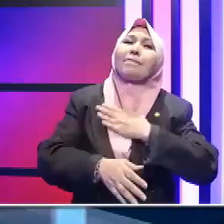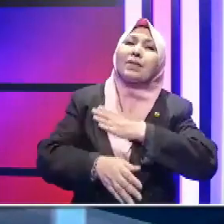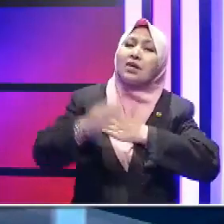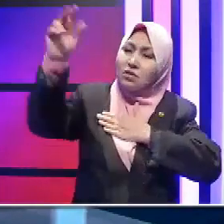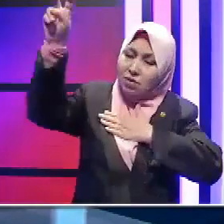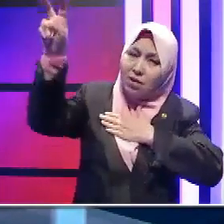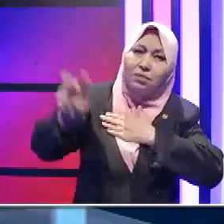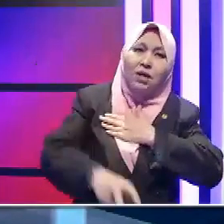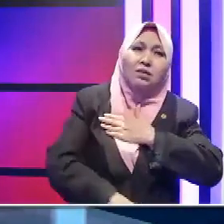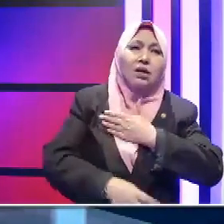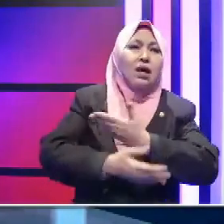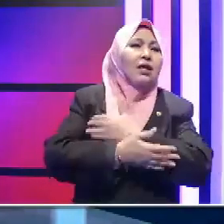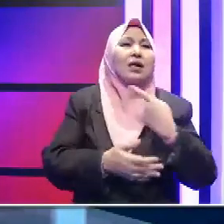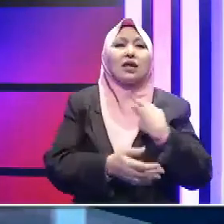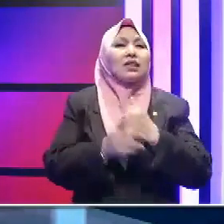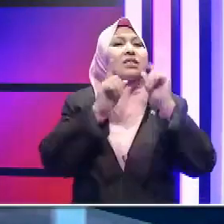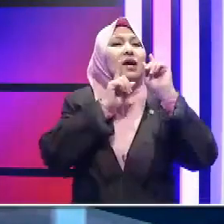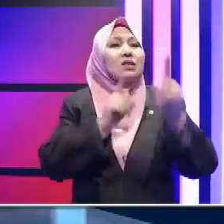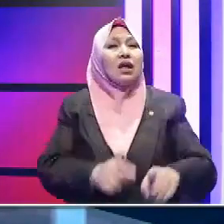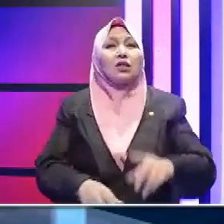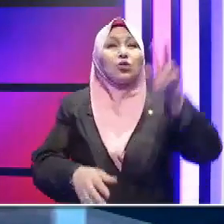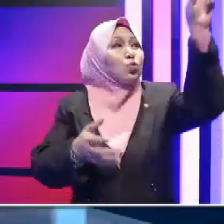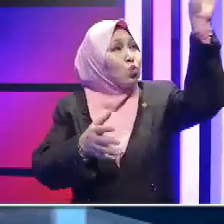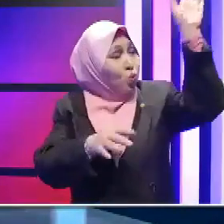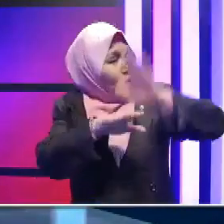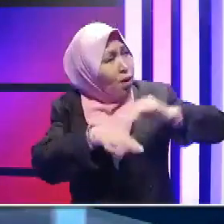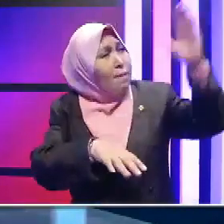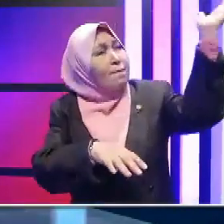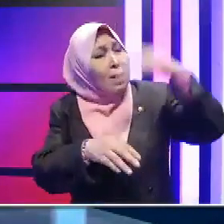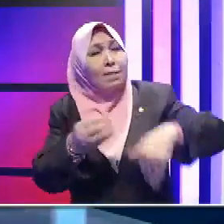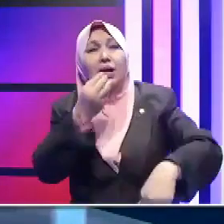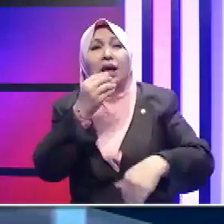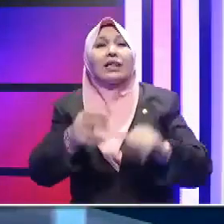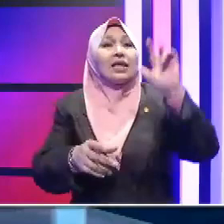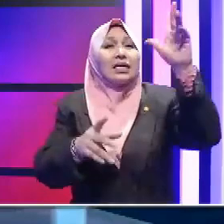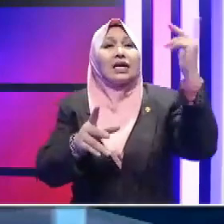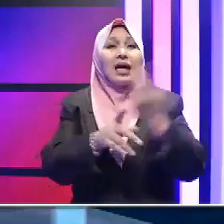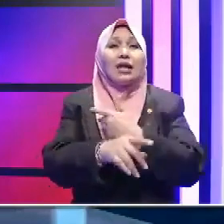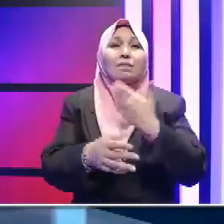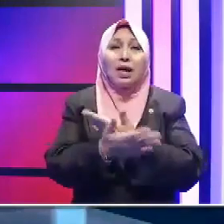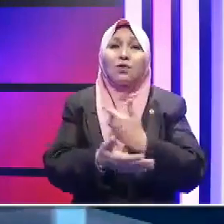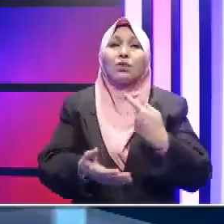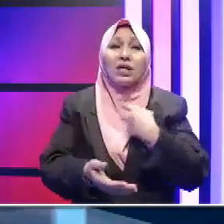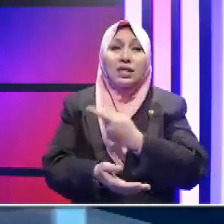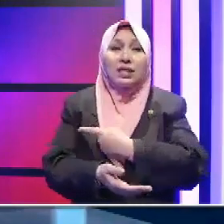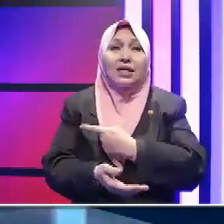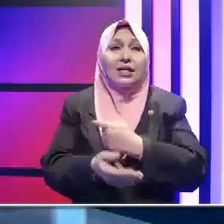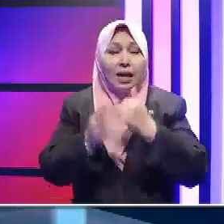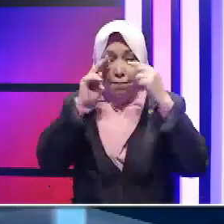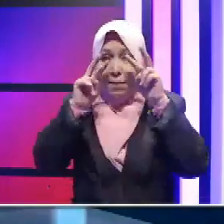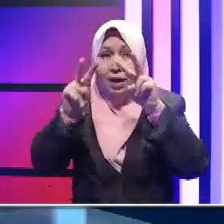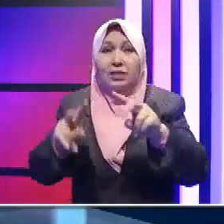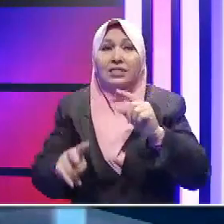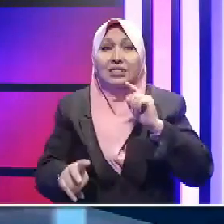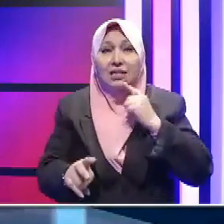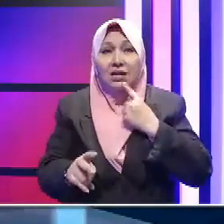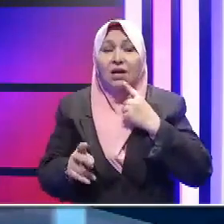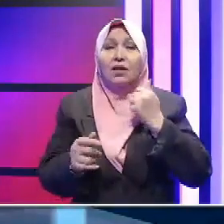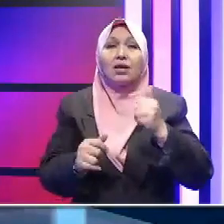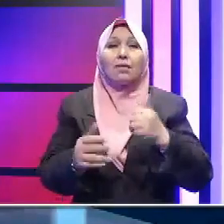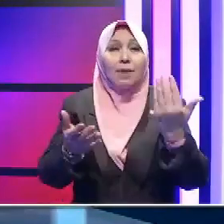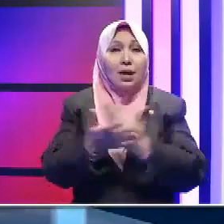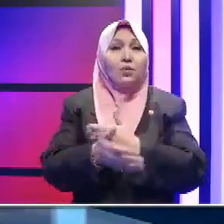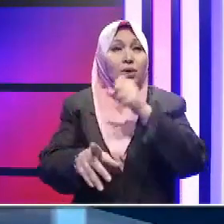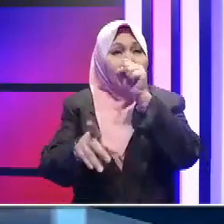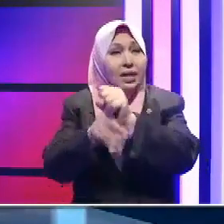anak kita tak sanggup pun turun makan bila tiga kali bau kita dilihat serius oleh anak kita